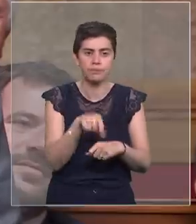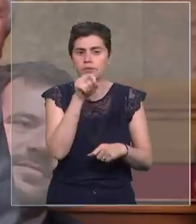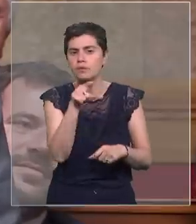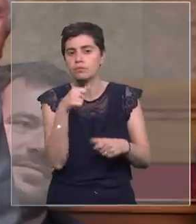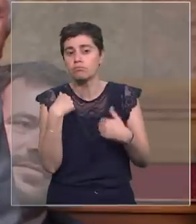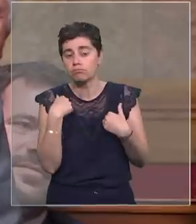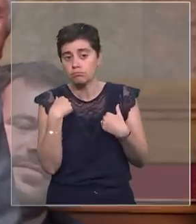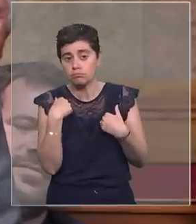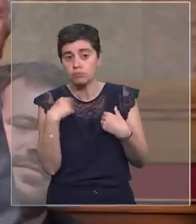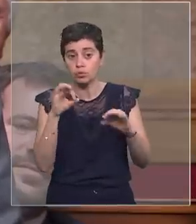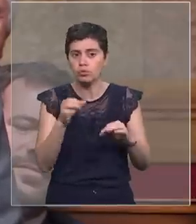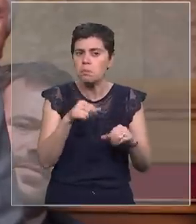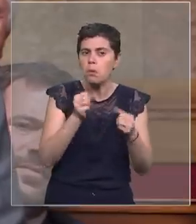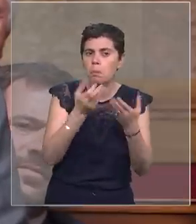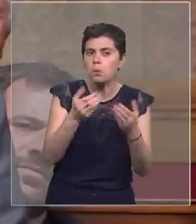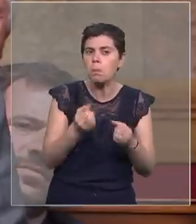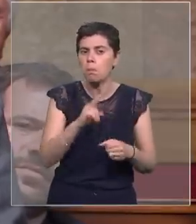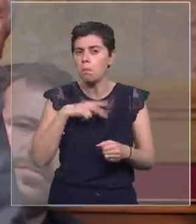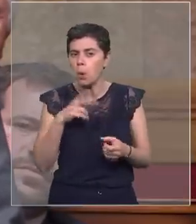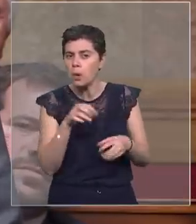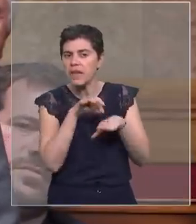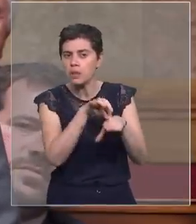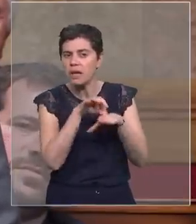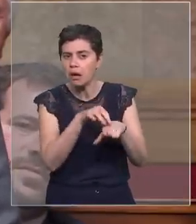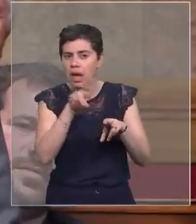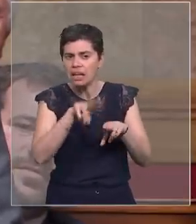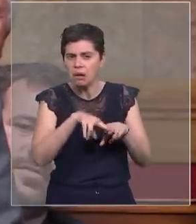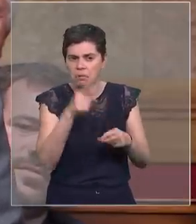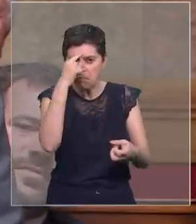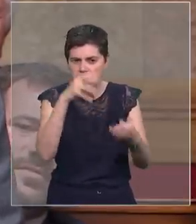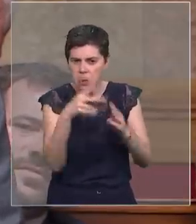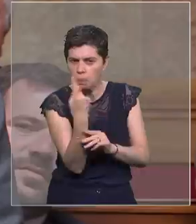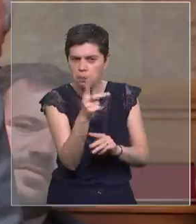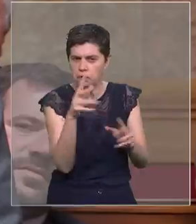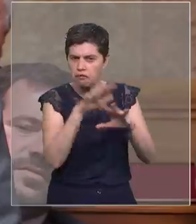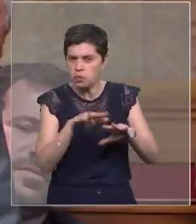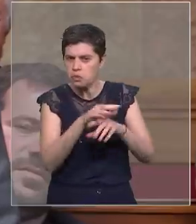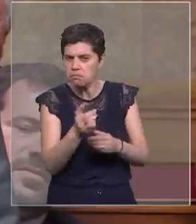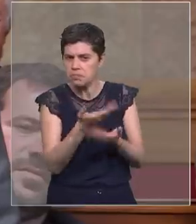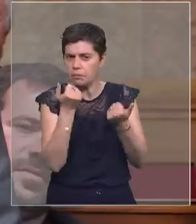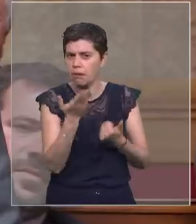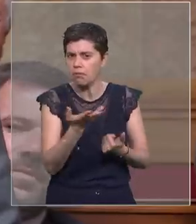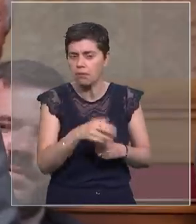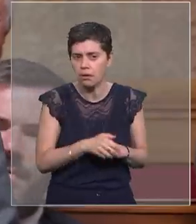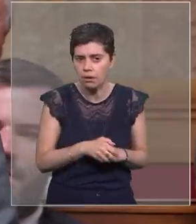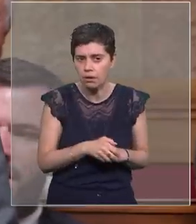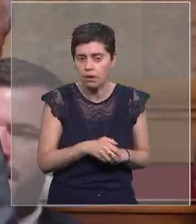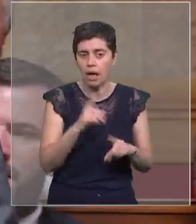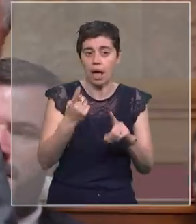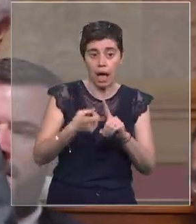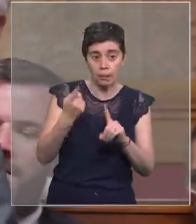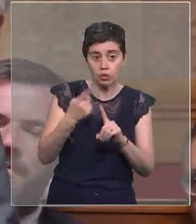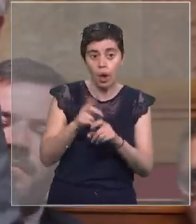mon accompagnateur Rénove, mais son profil, ses missions sont floues. Il vous faudrait certainement aussi mieux valoriser le prêt